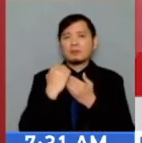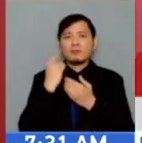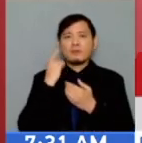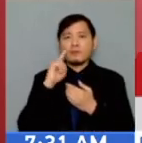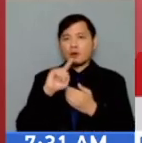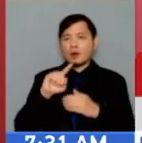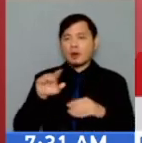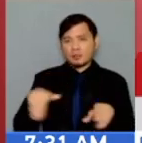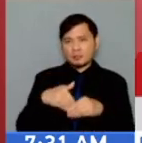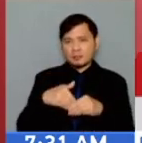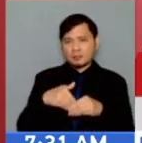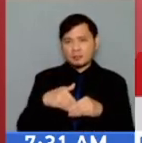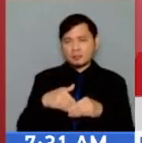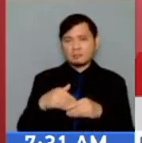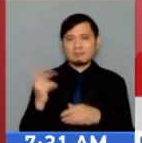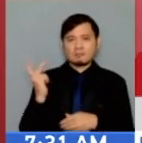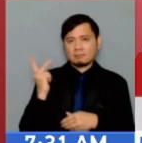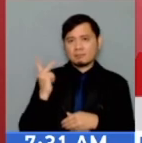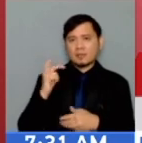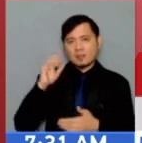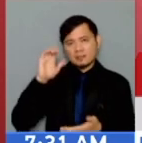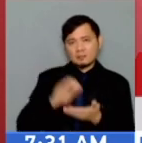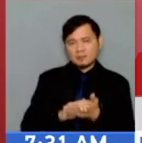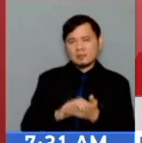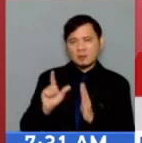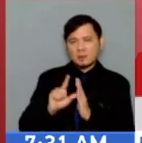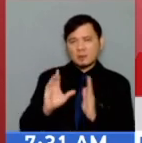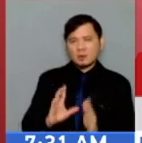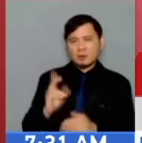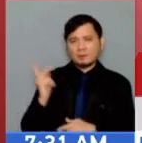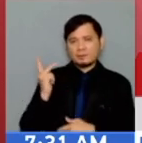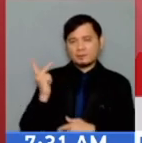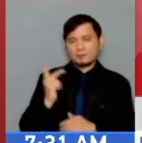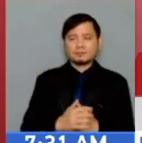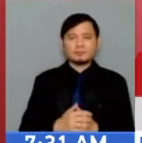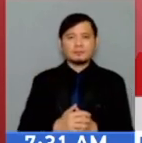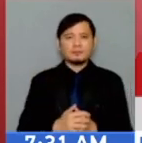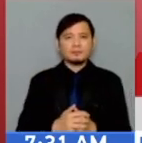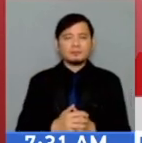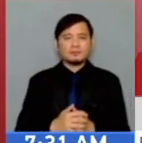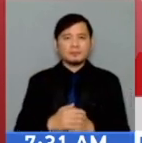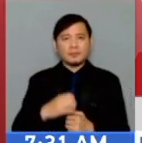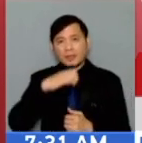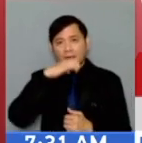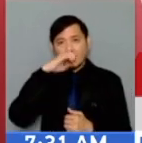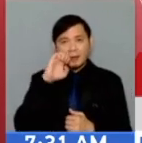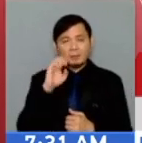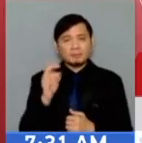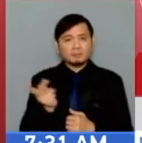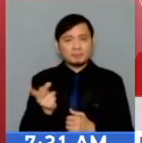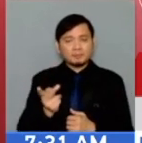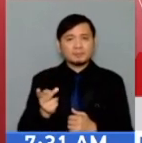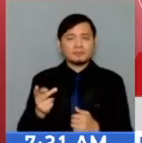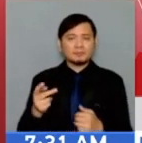King Rodrigo, no? Opo. Mas silang dalawa ni Erap magkatuwaan tsaka si Manay Ichu Vera Perez.